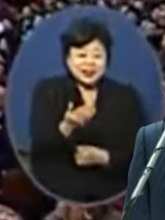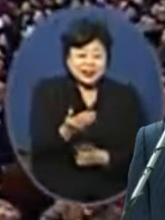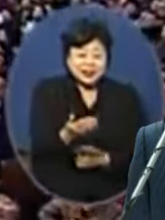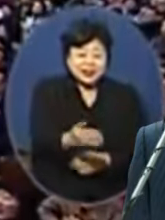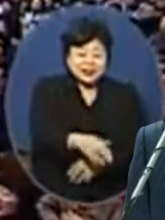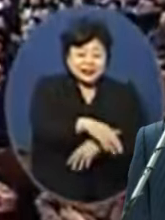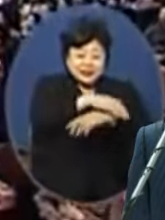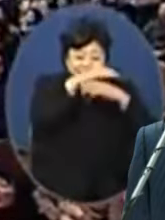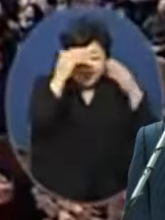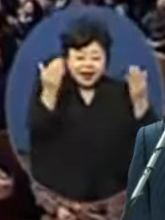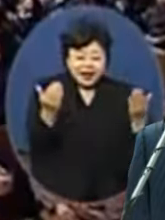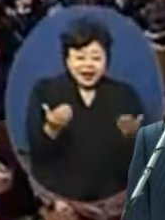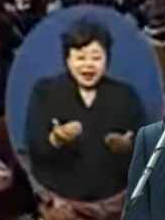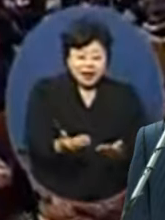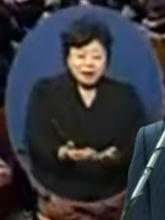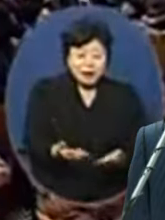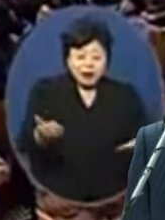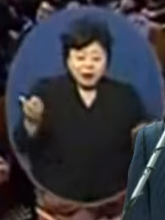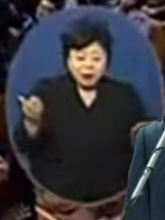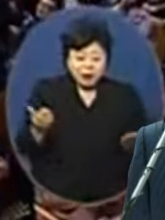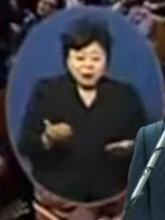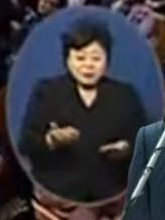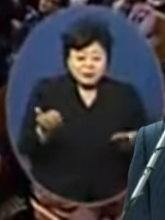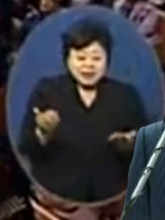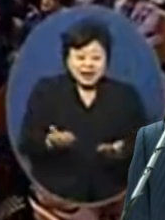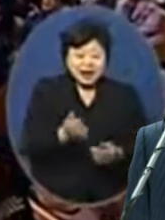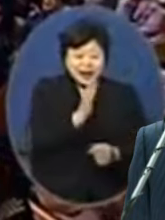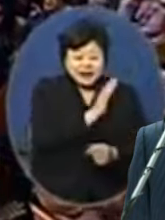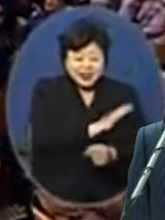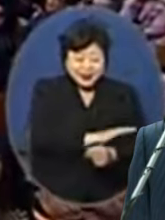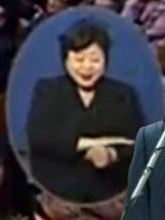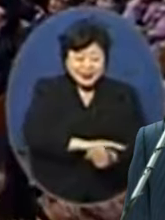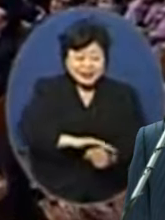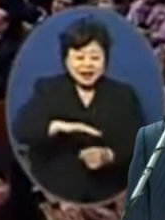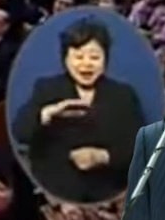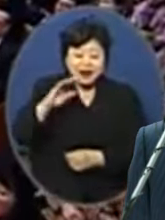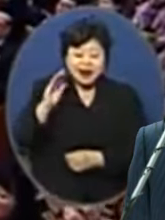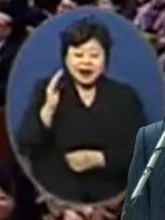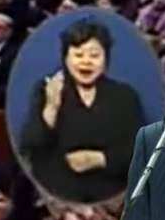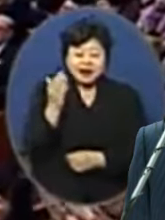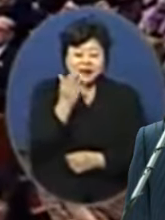같이 내가 검사의